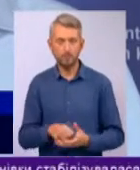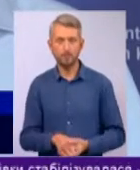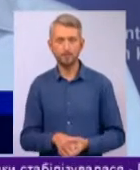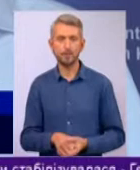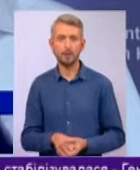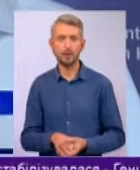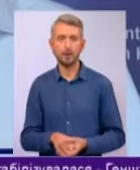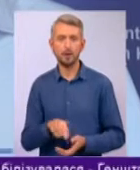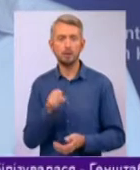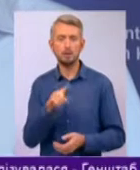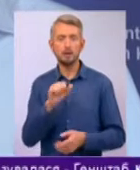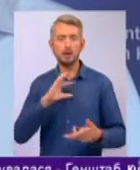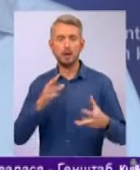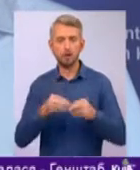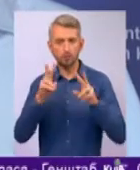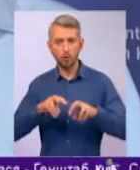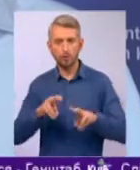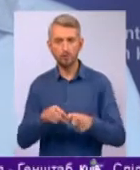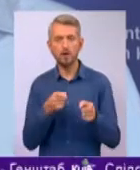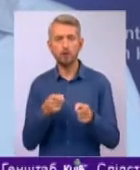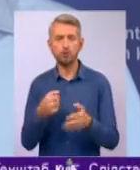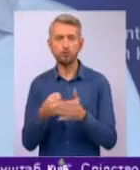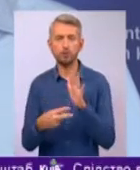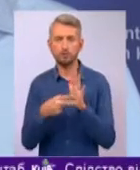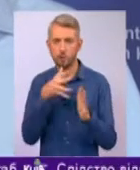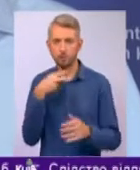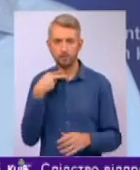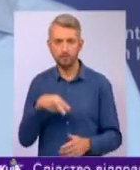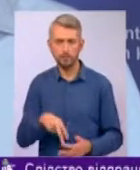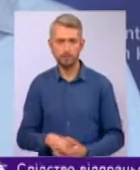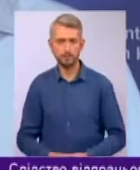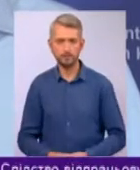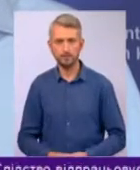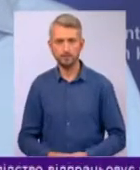який за наслідками розслідування загрожує до 7 років позбавлення волі.